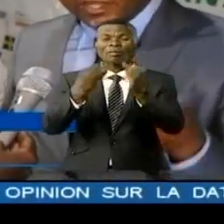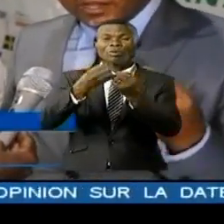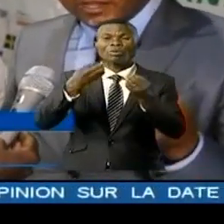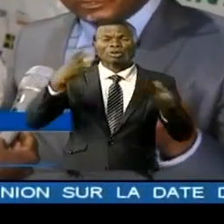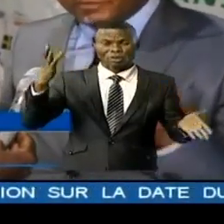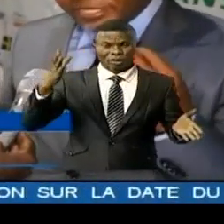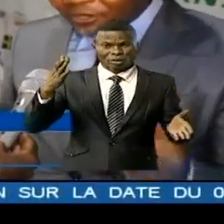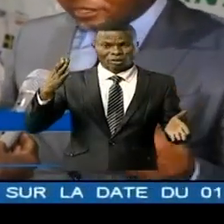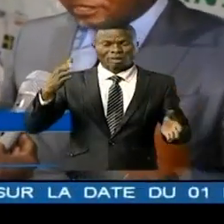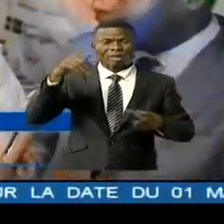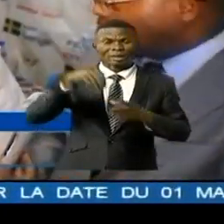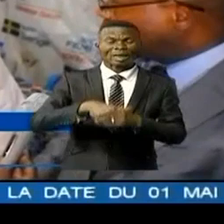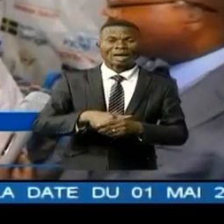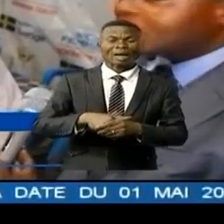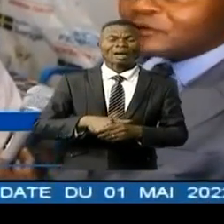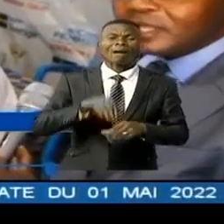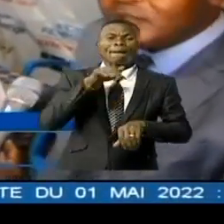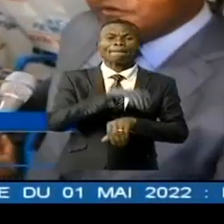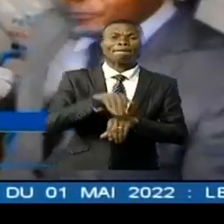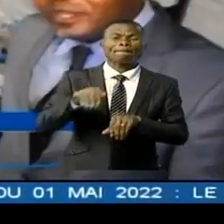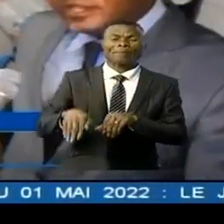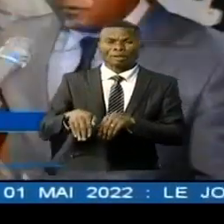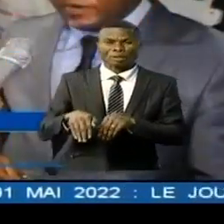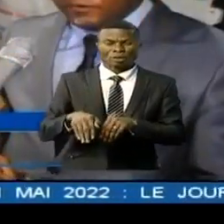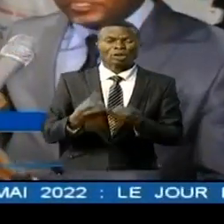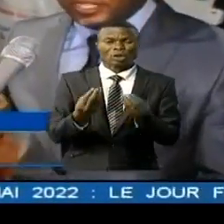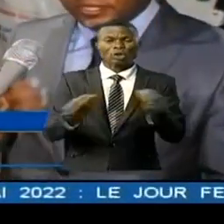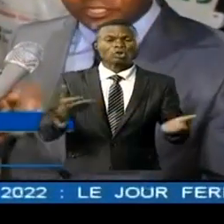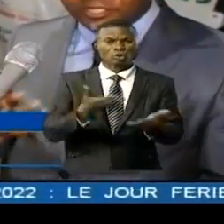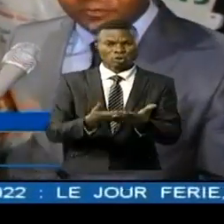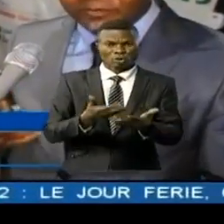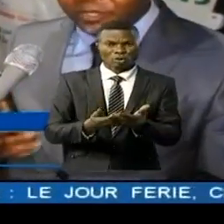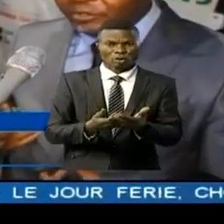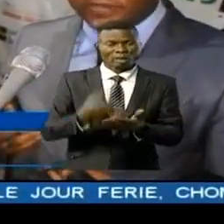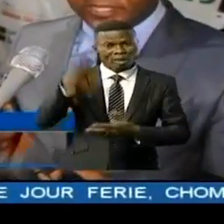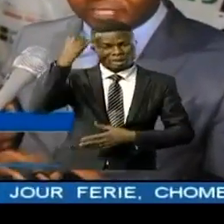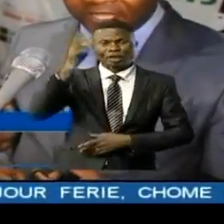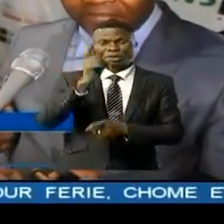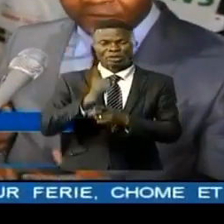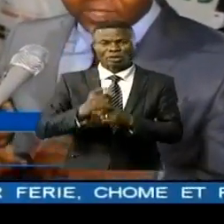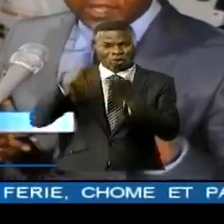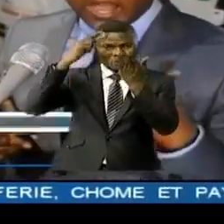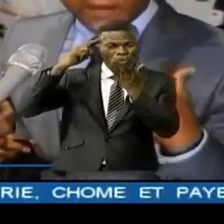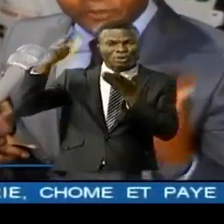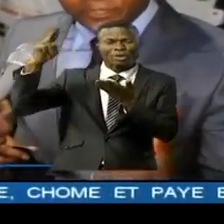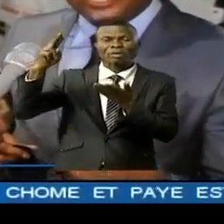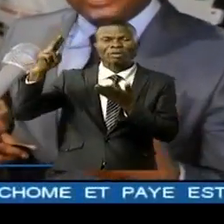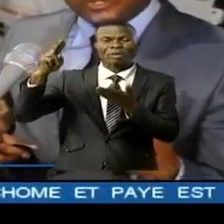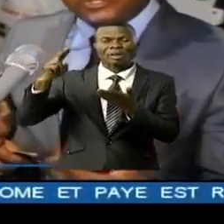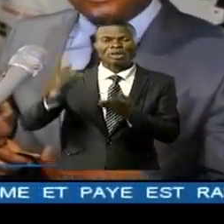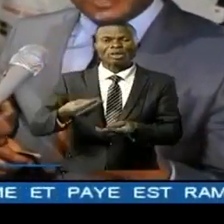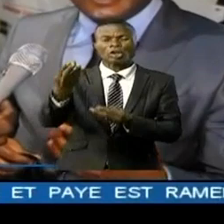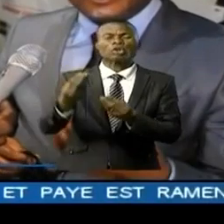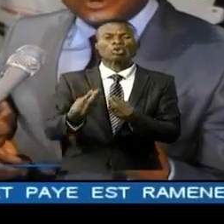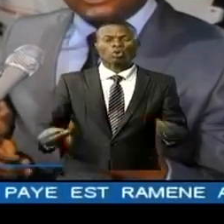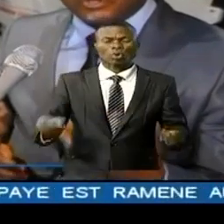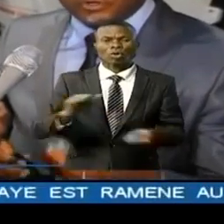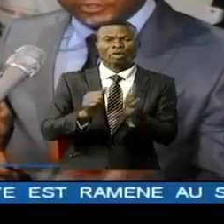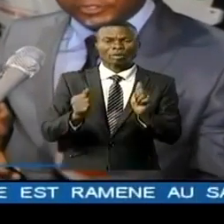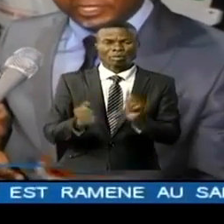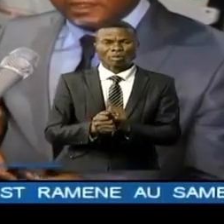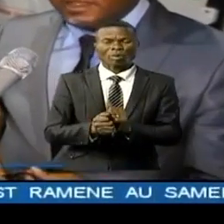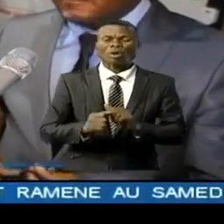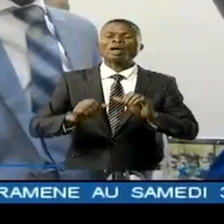du manioc et on en a le fruit voyez vous c'est l'essence même de l'université apporter des solutions à notre